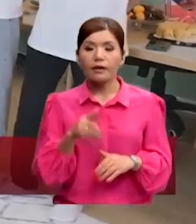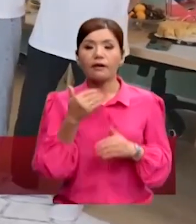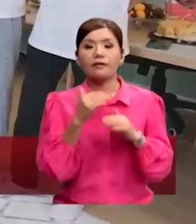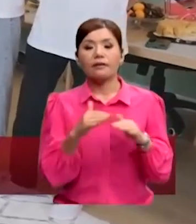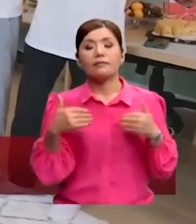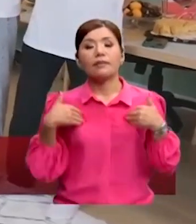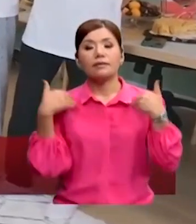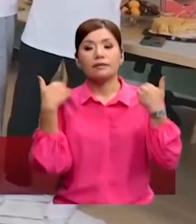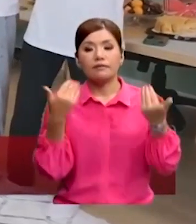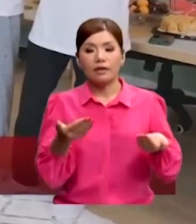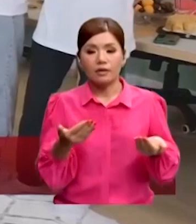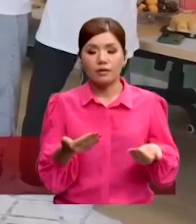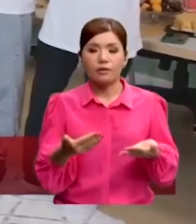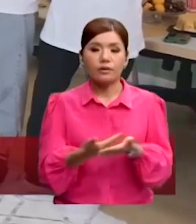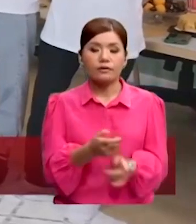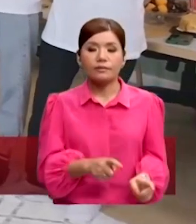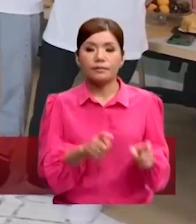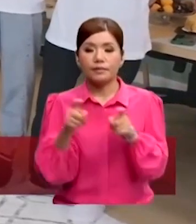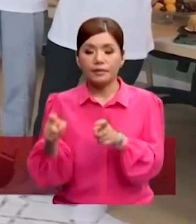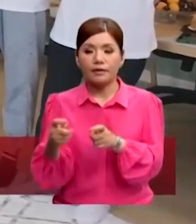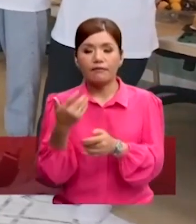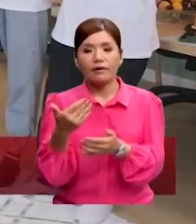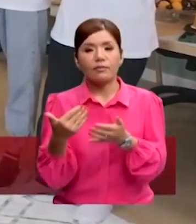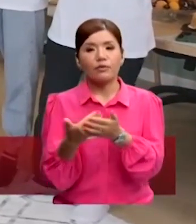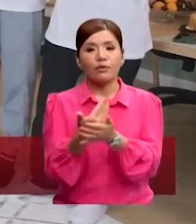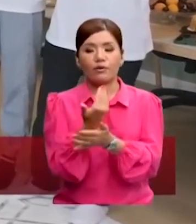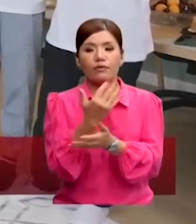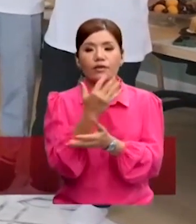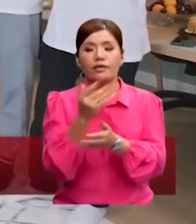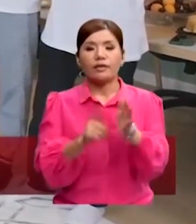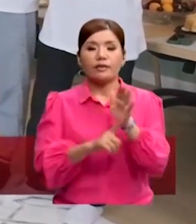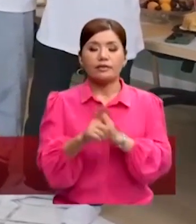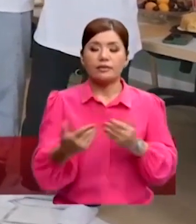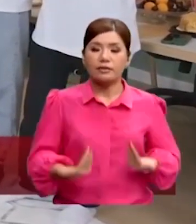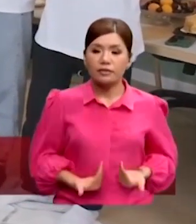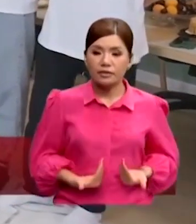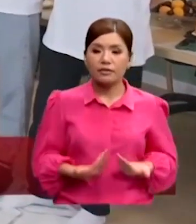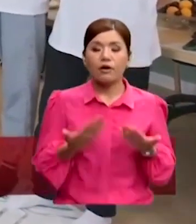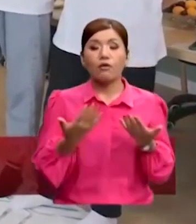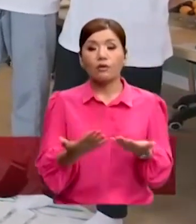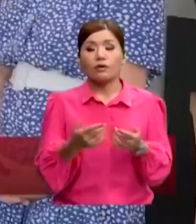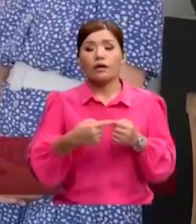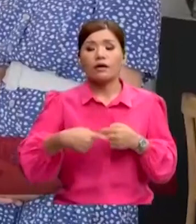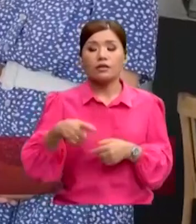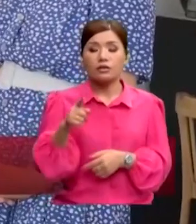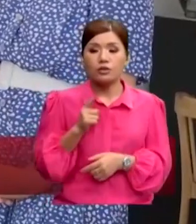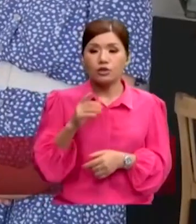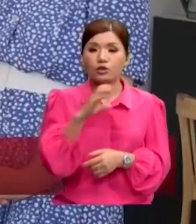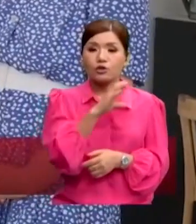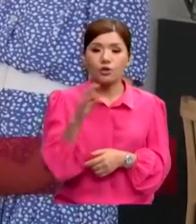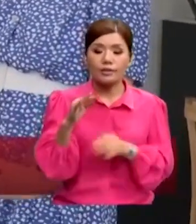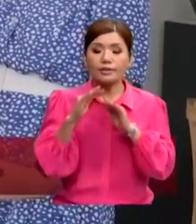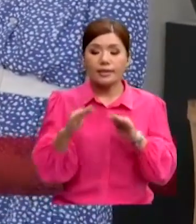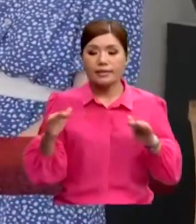с новосельем. Да, это для вас такой новый виток жизни. Долгожданное событие для детей из СОС детской